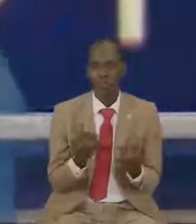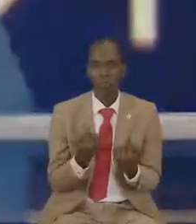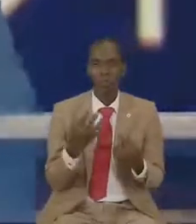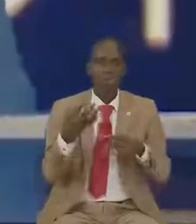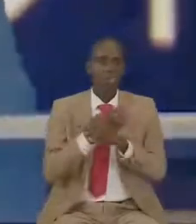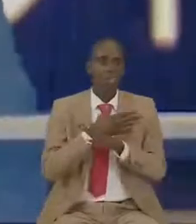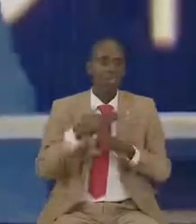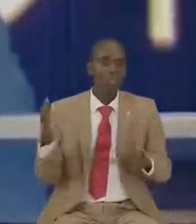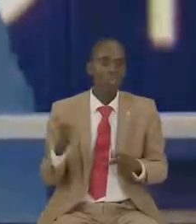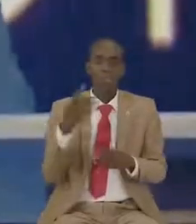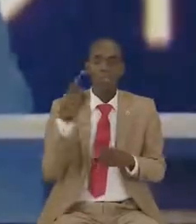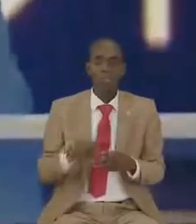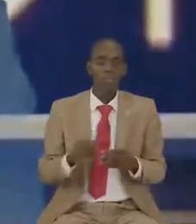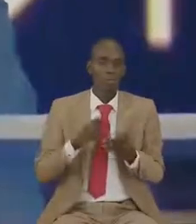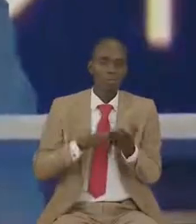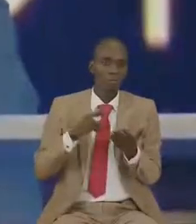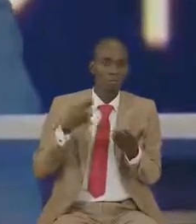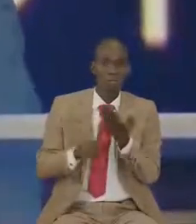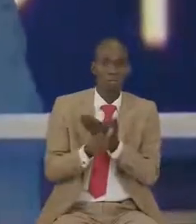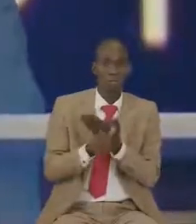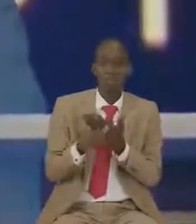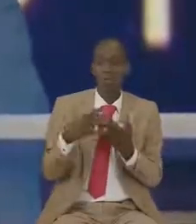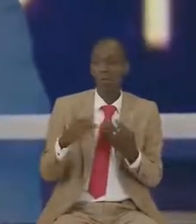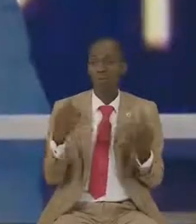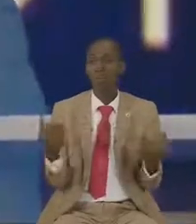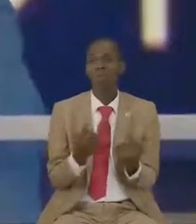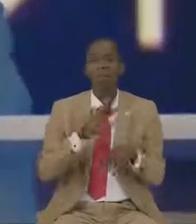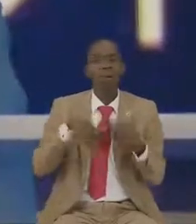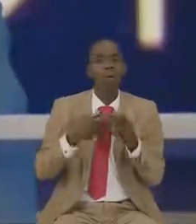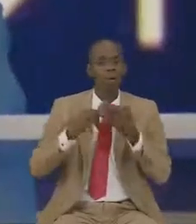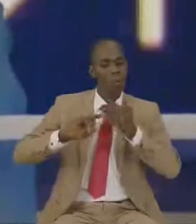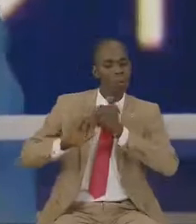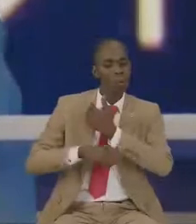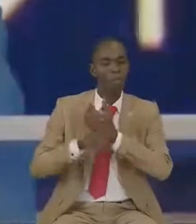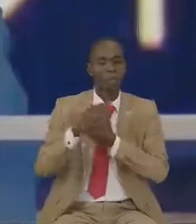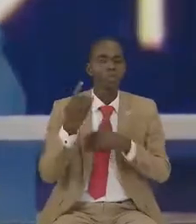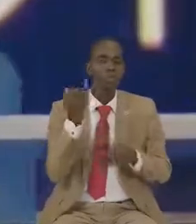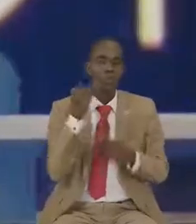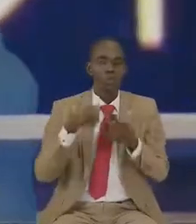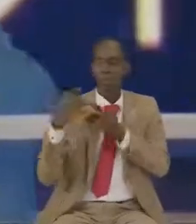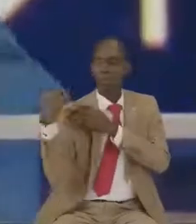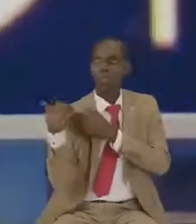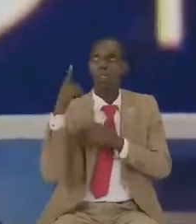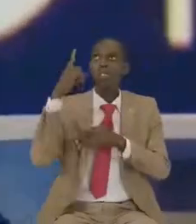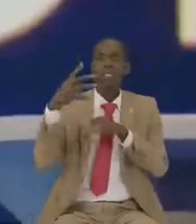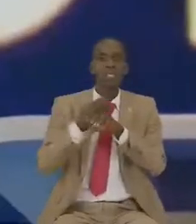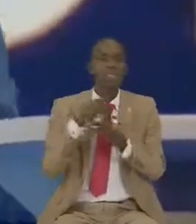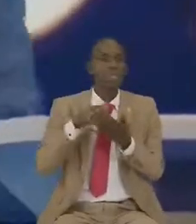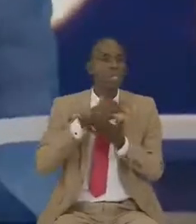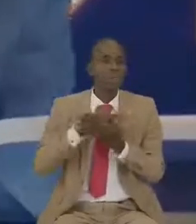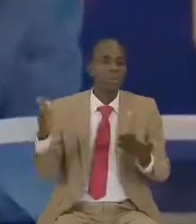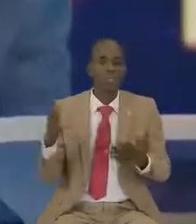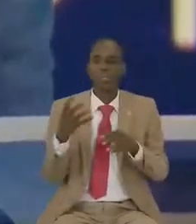va ôter les conséquences du péché. Tous les châtiments que vous devez porter, il ôte